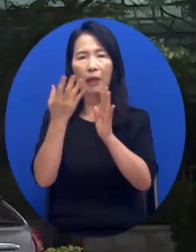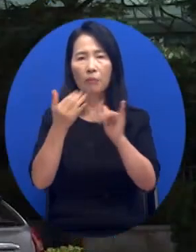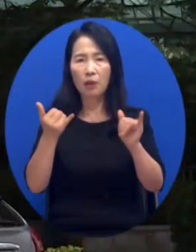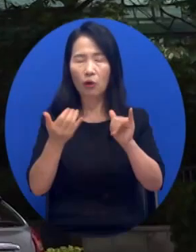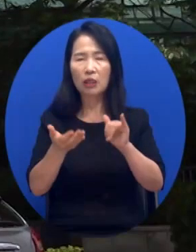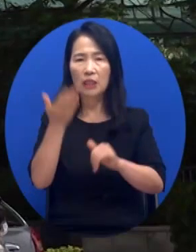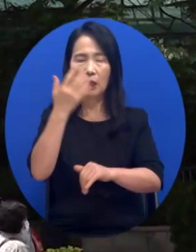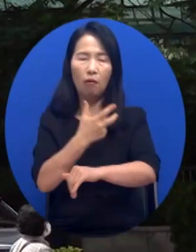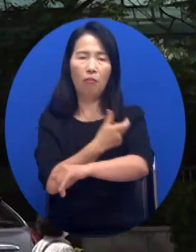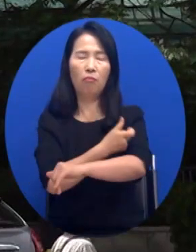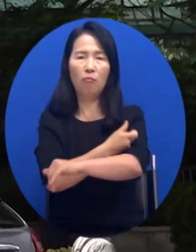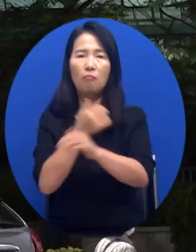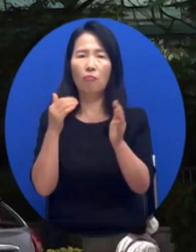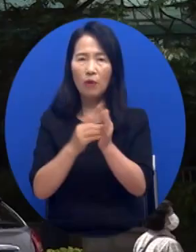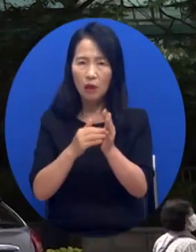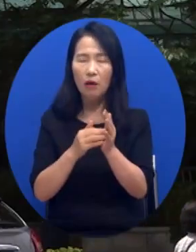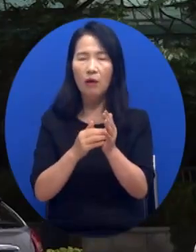나타났습니다.